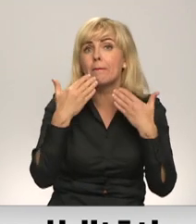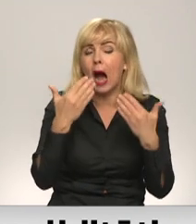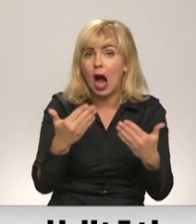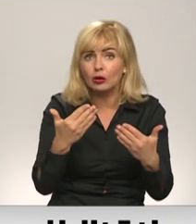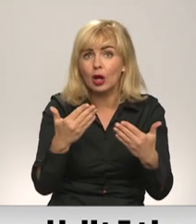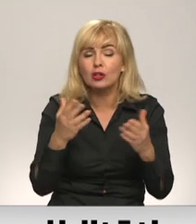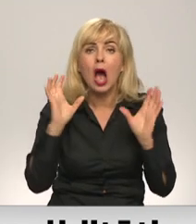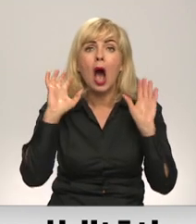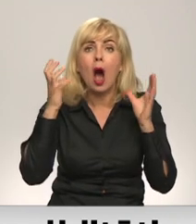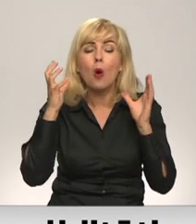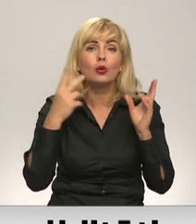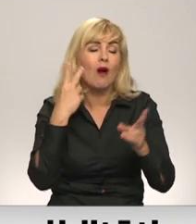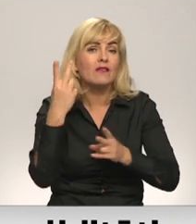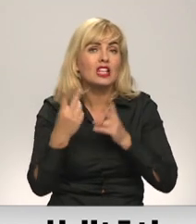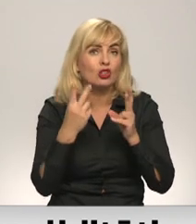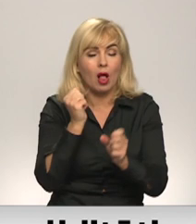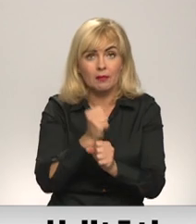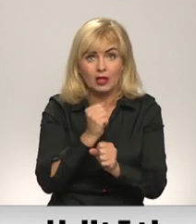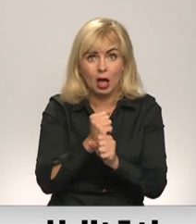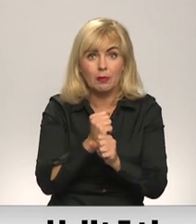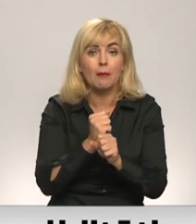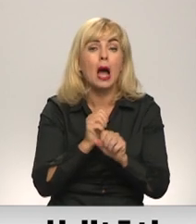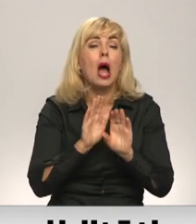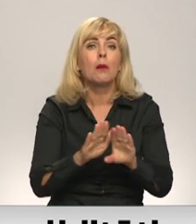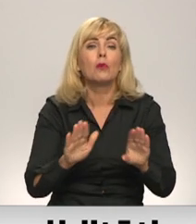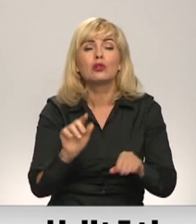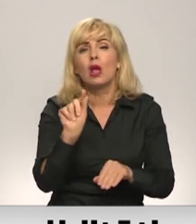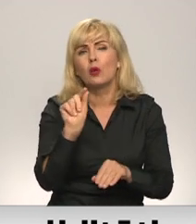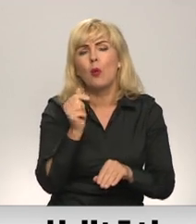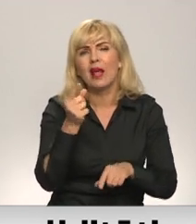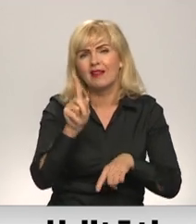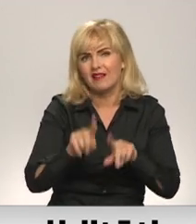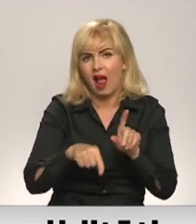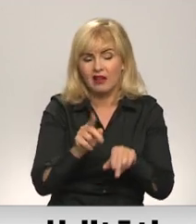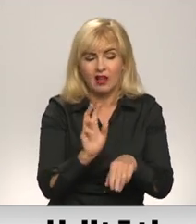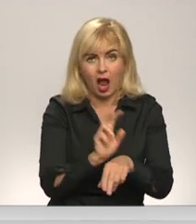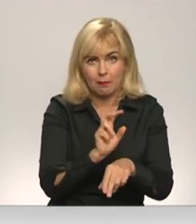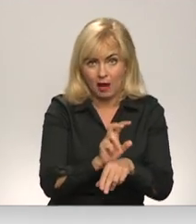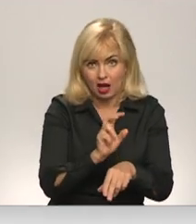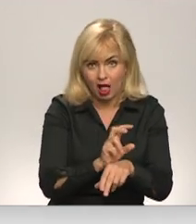neatsētam audiovizuāliem darbam. Muzejus es vēl jau rētāk apmeklēju, jo